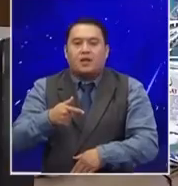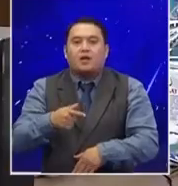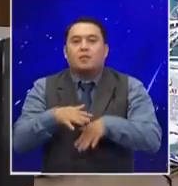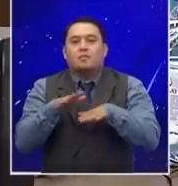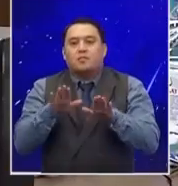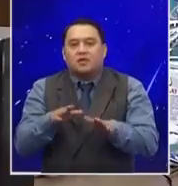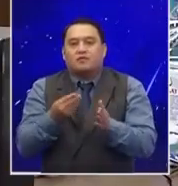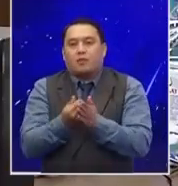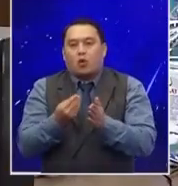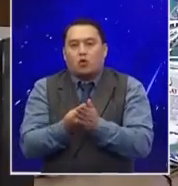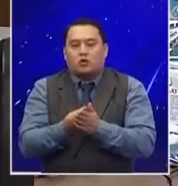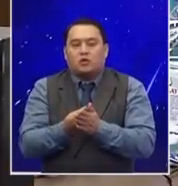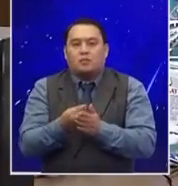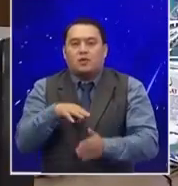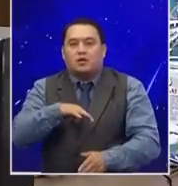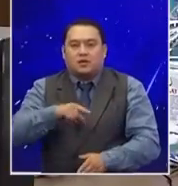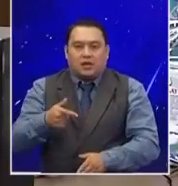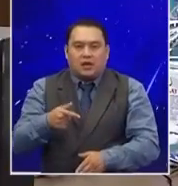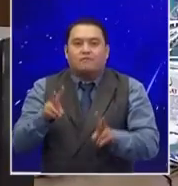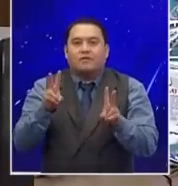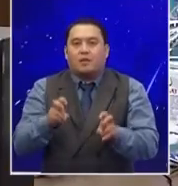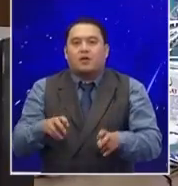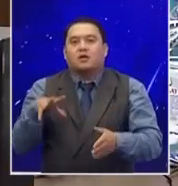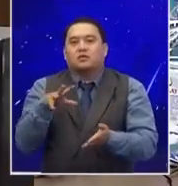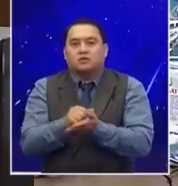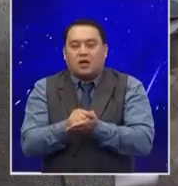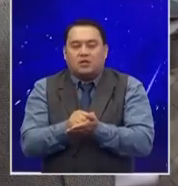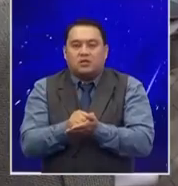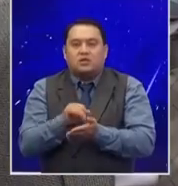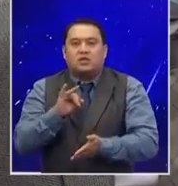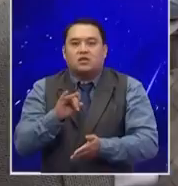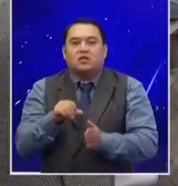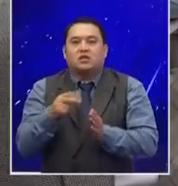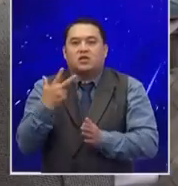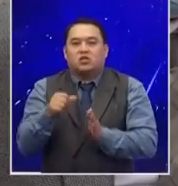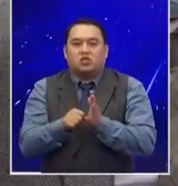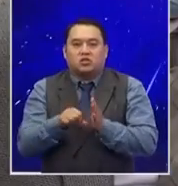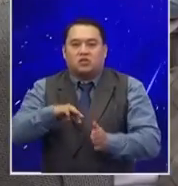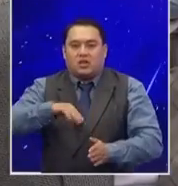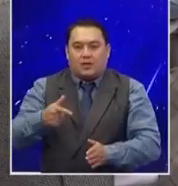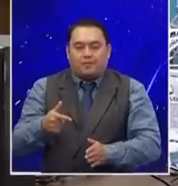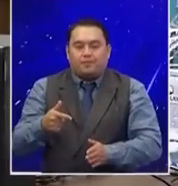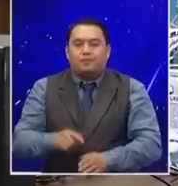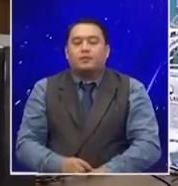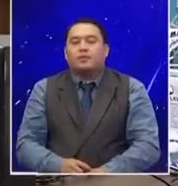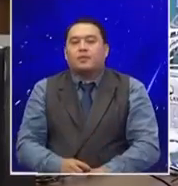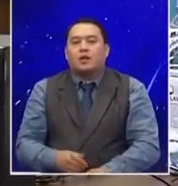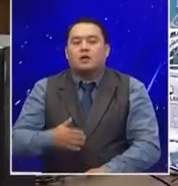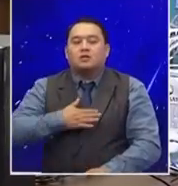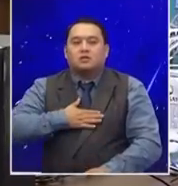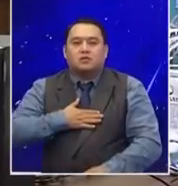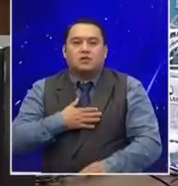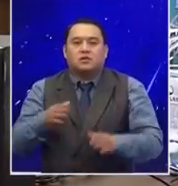местного бюджета 1,5 миллиарда тенге, в рамках дорожной карты занятости 3,6 миллиарда тенге. Кроме того, за